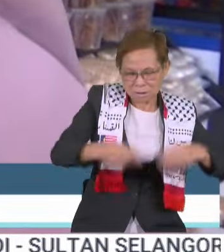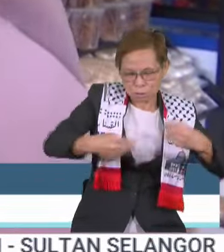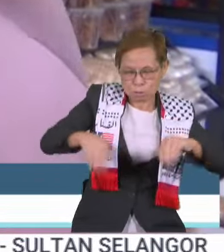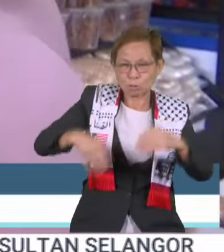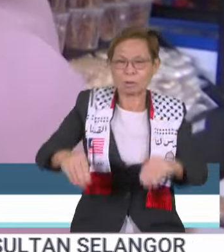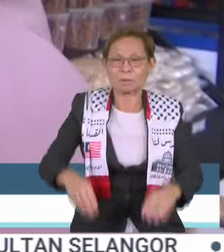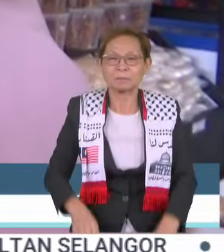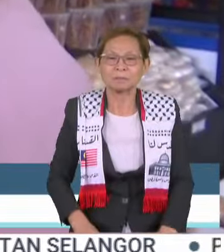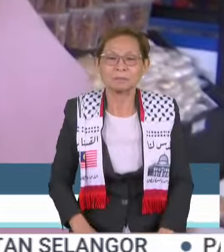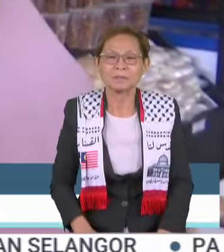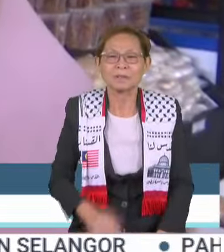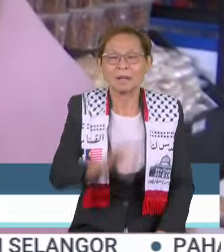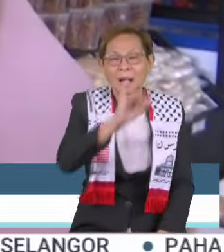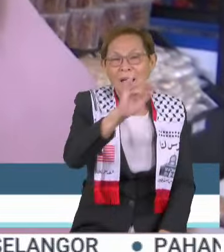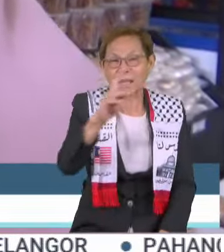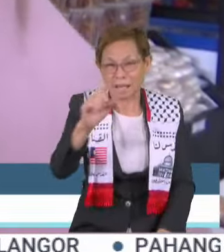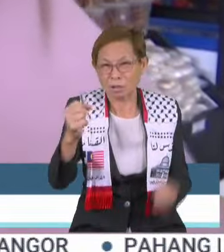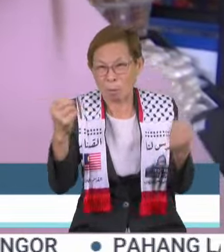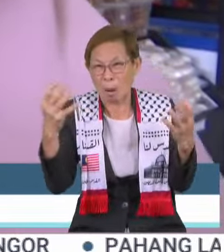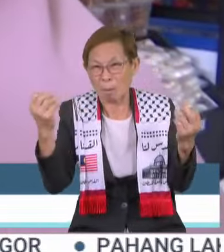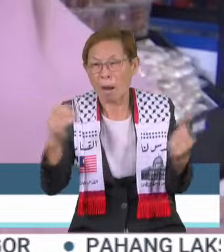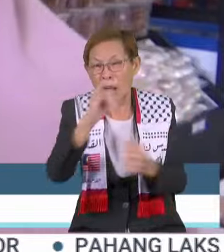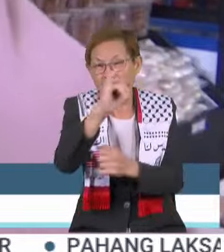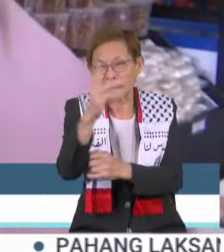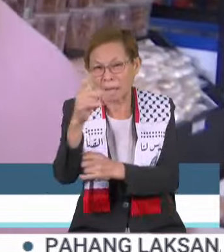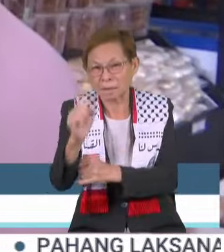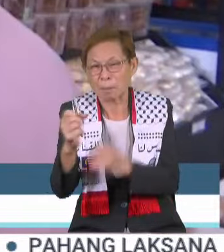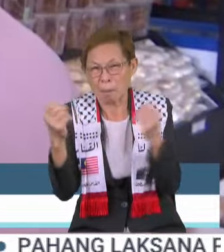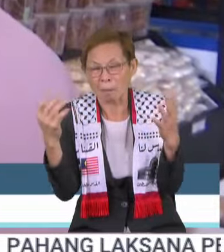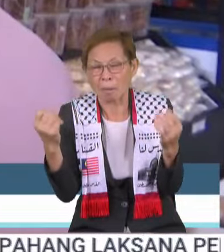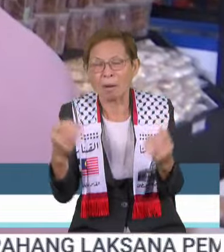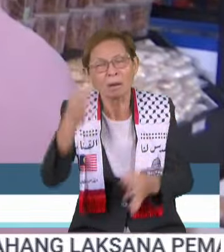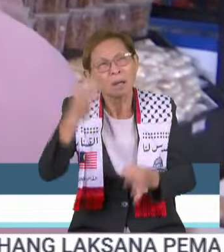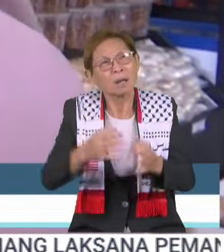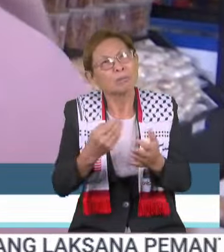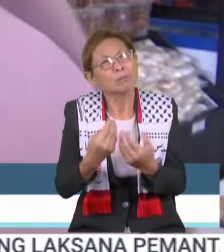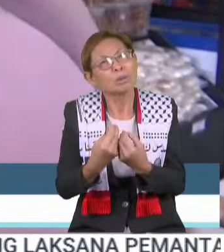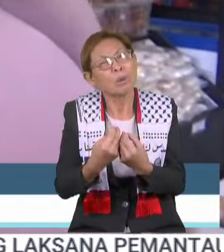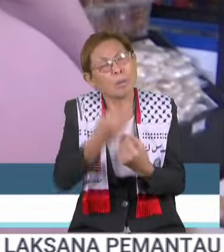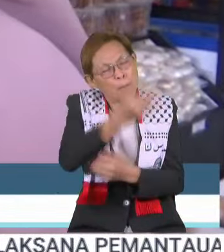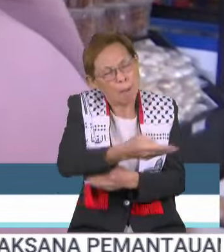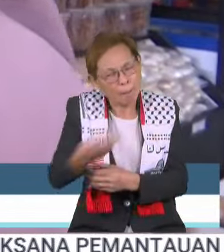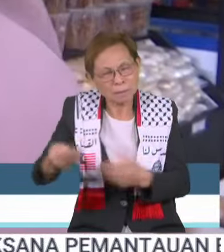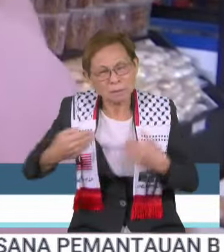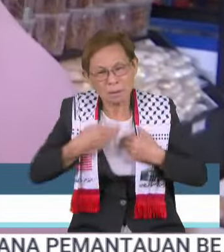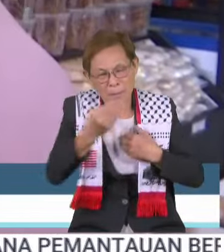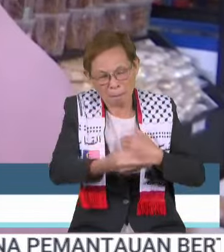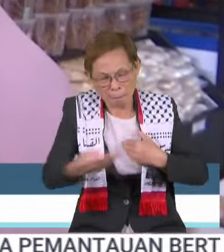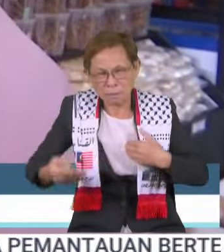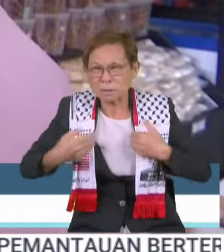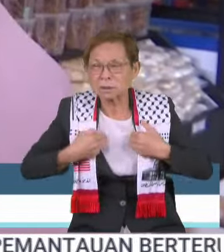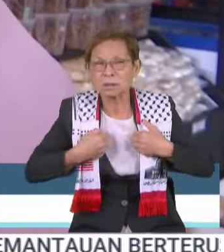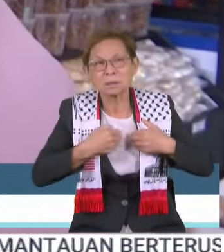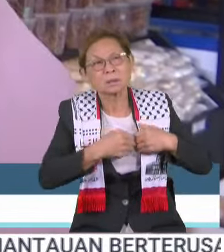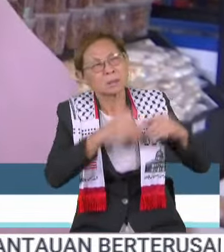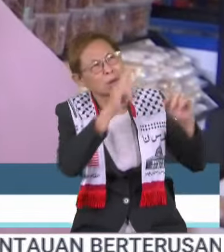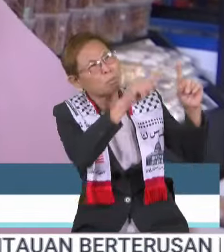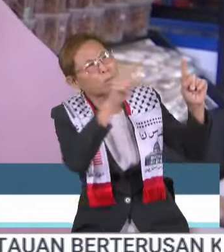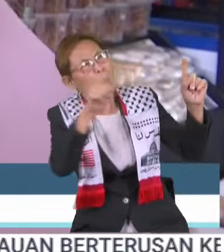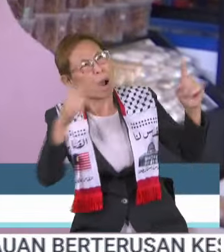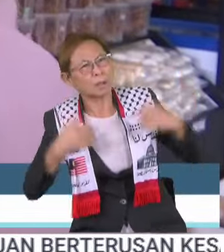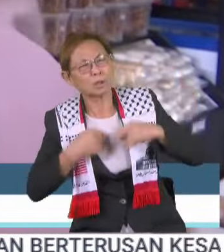orang ni kira banyaklah. AKS berapa orang? Ramai lah. Berapa orang yang... Kalau nak kira produk yang ada kat sini pun dah